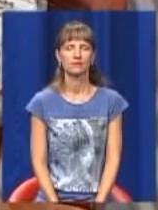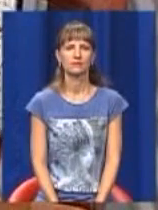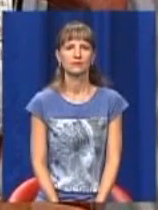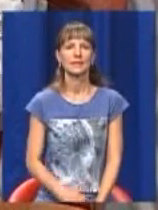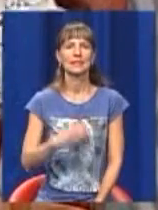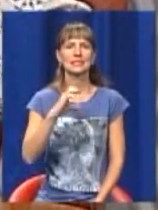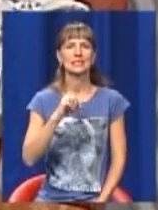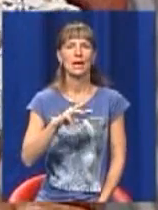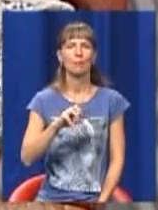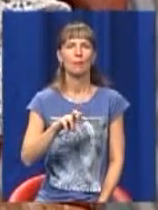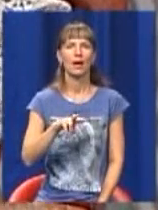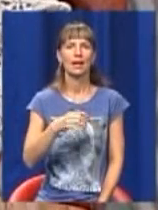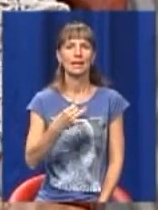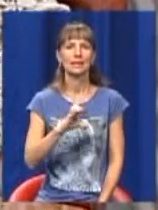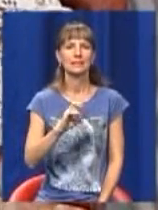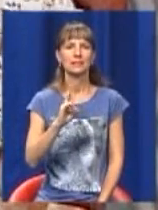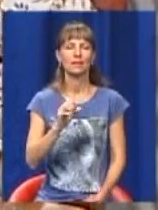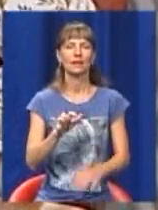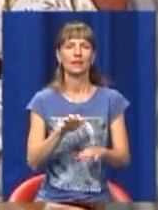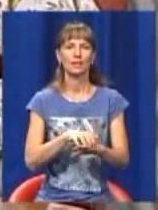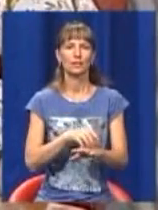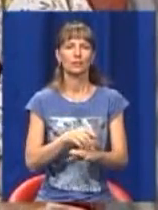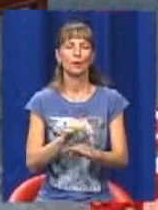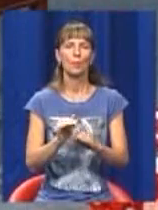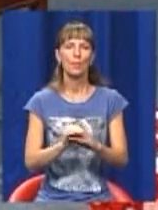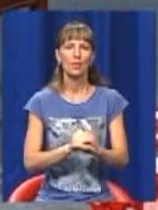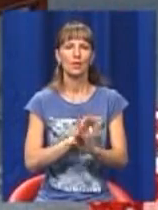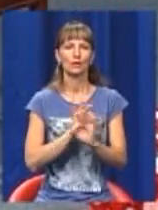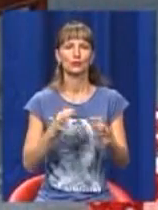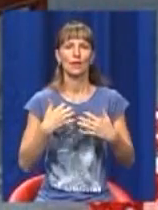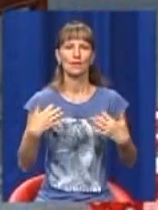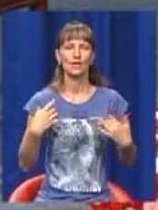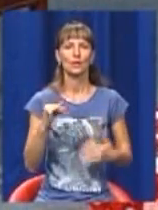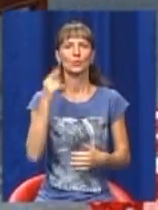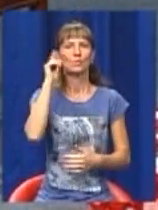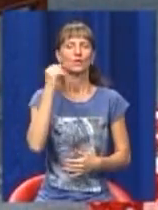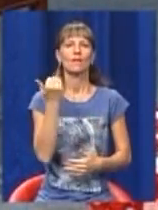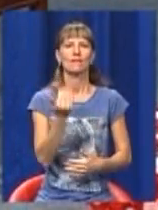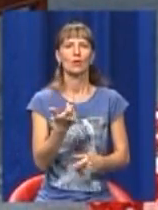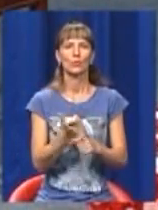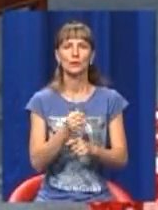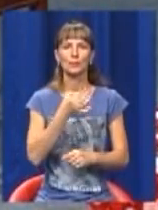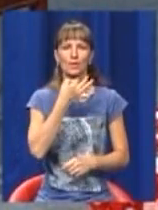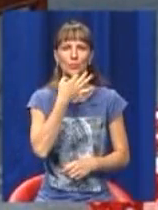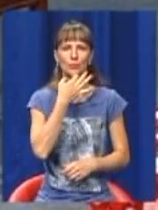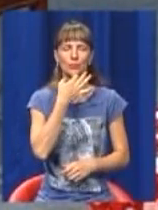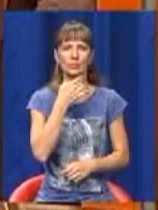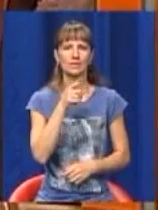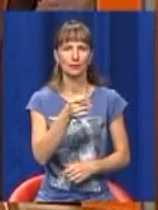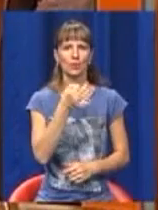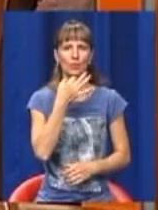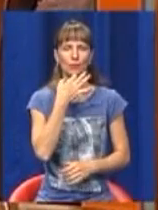Так, сомалійська кішка дуже таке миле і чудове створіння. І гадаємо, що вам воно дуже-дуже сподобалося. До речі,